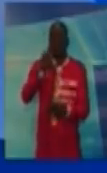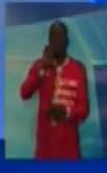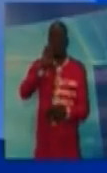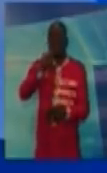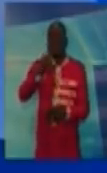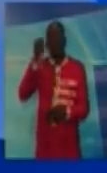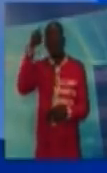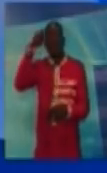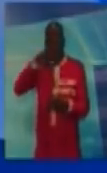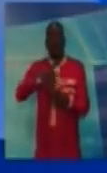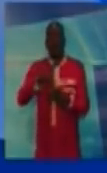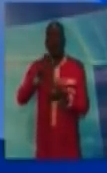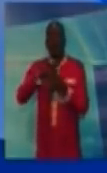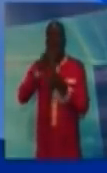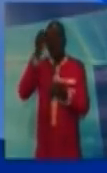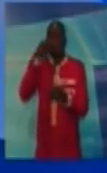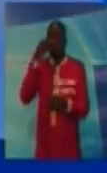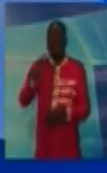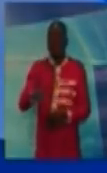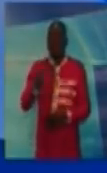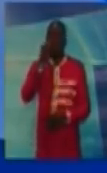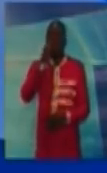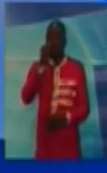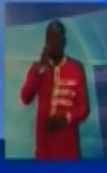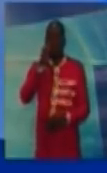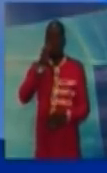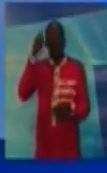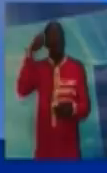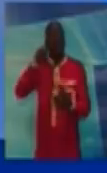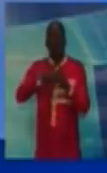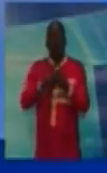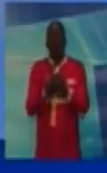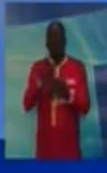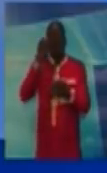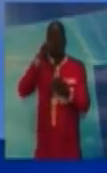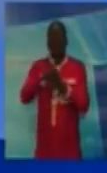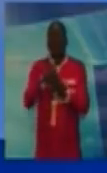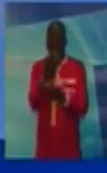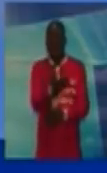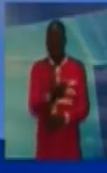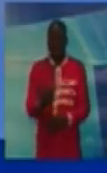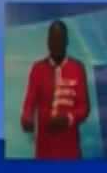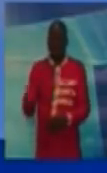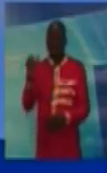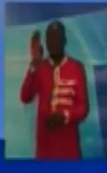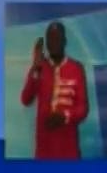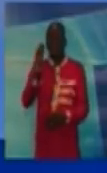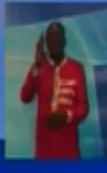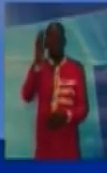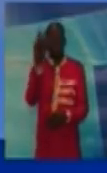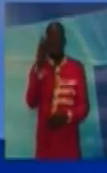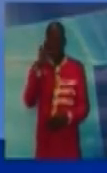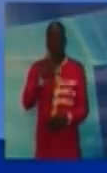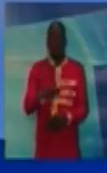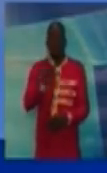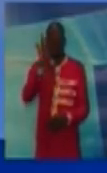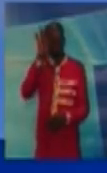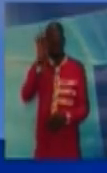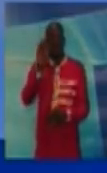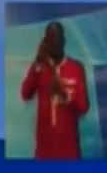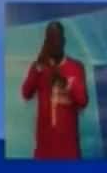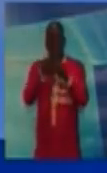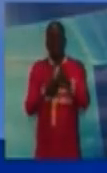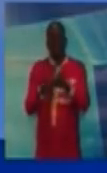et de dépistage de la malnutrition aiguë. La campagne concerne les enfants de 6 à 59 mois et